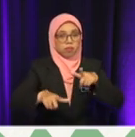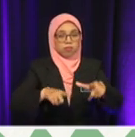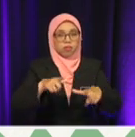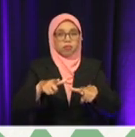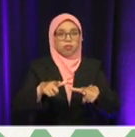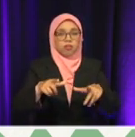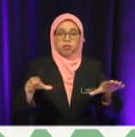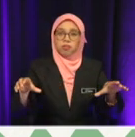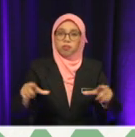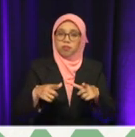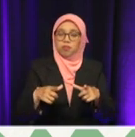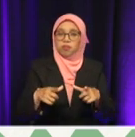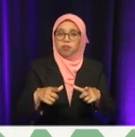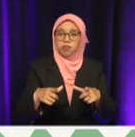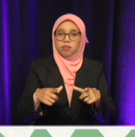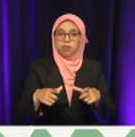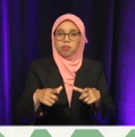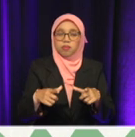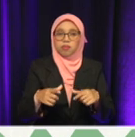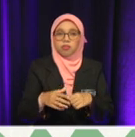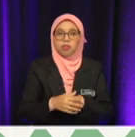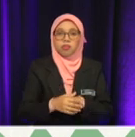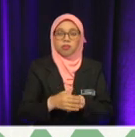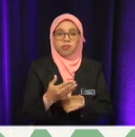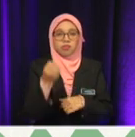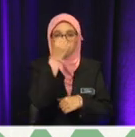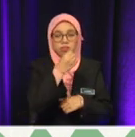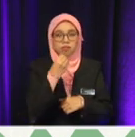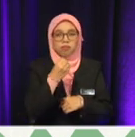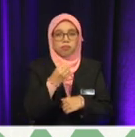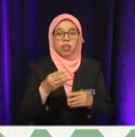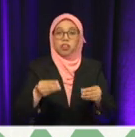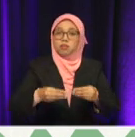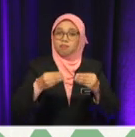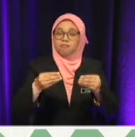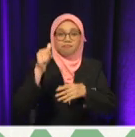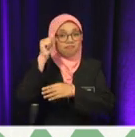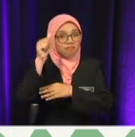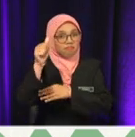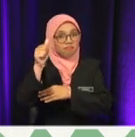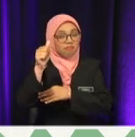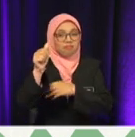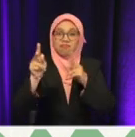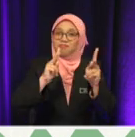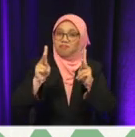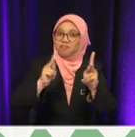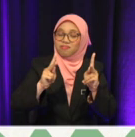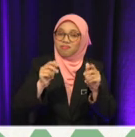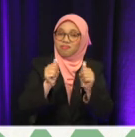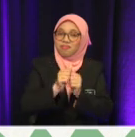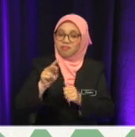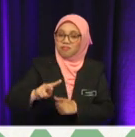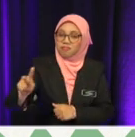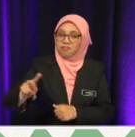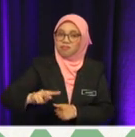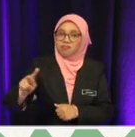Syafika? Ya, cikgu. Okey, yang pertama memberi salam, bermesra dan berbual sambil bertanya khabar dengan kanak-kanak.